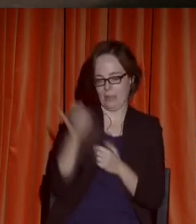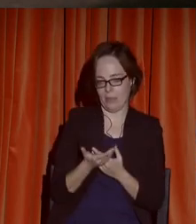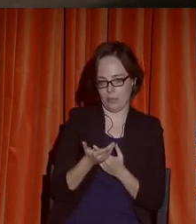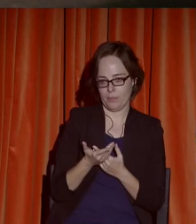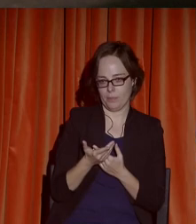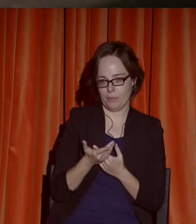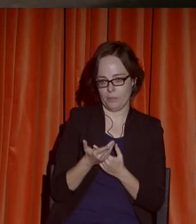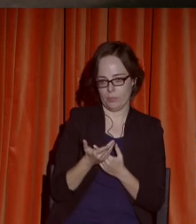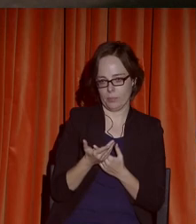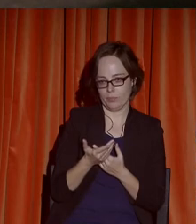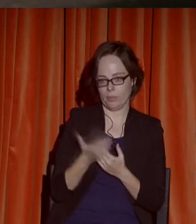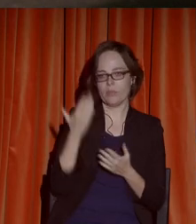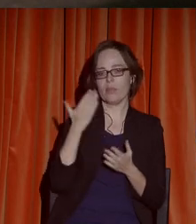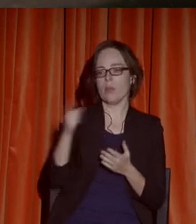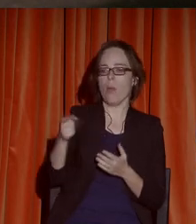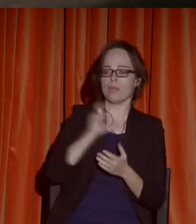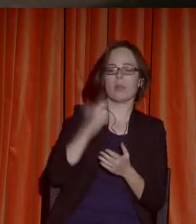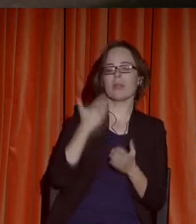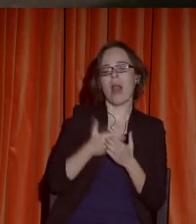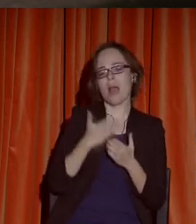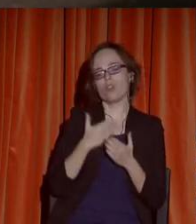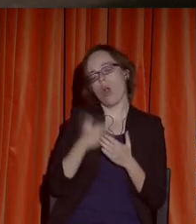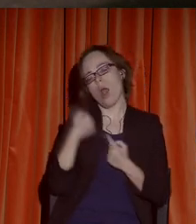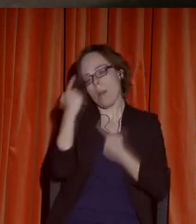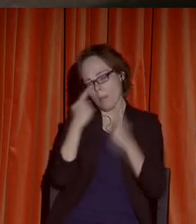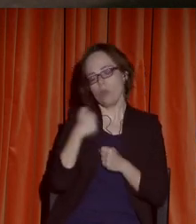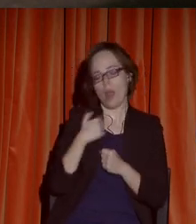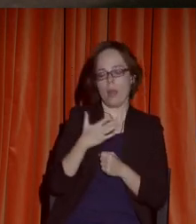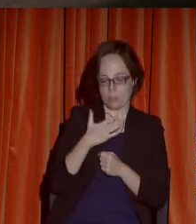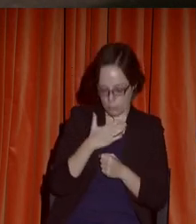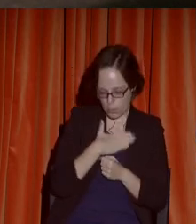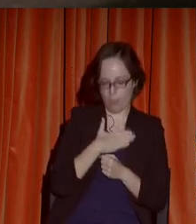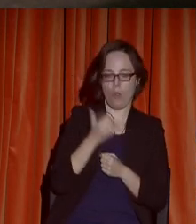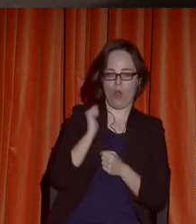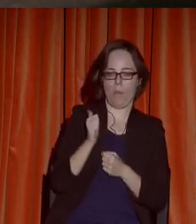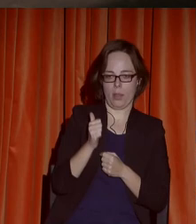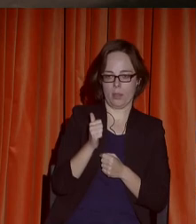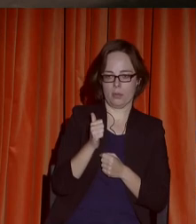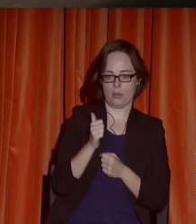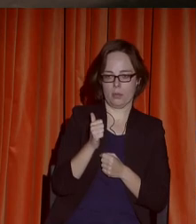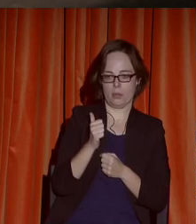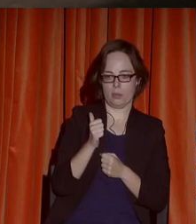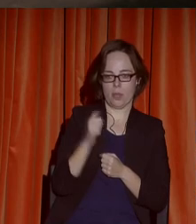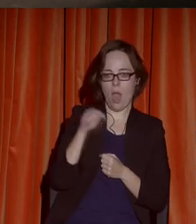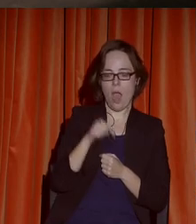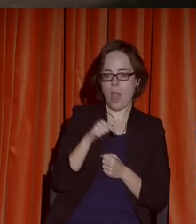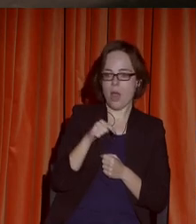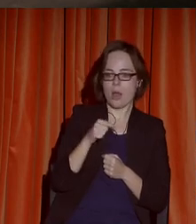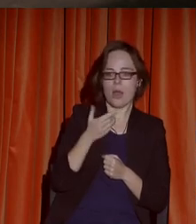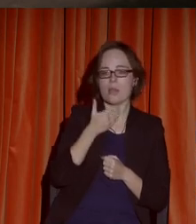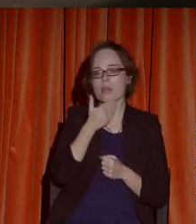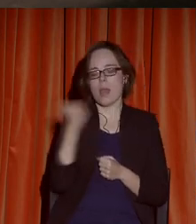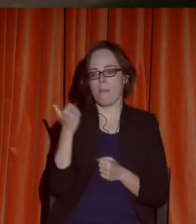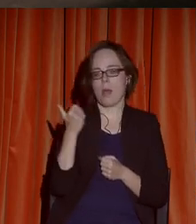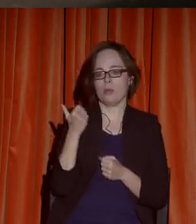Dlaczego wydaje ci się, że masz kompetencje, jeżeli nie masz tego punktu odniesienia,